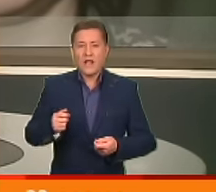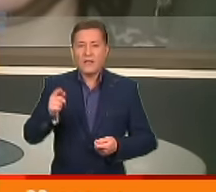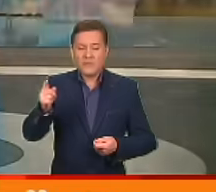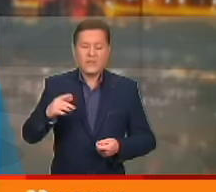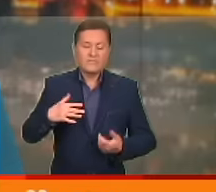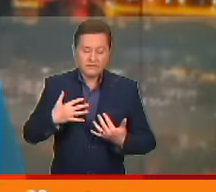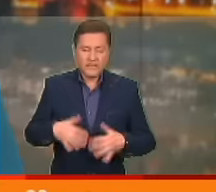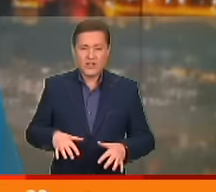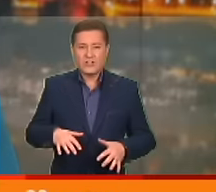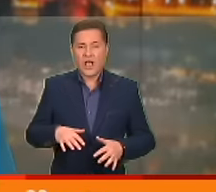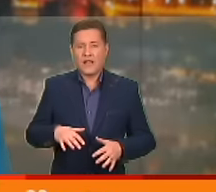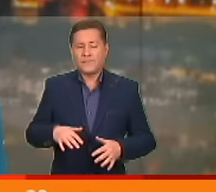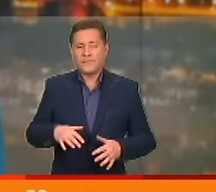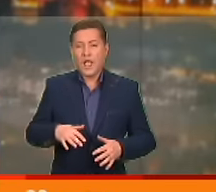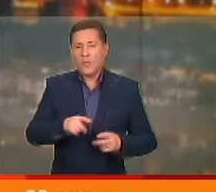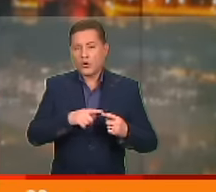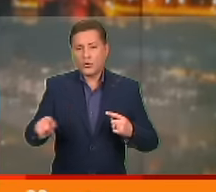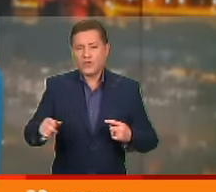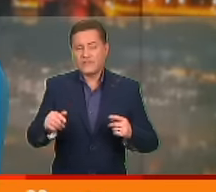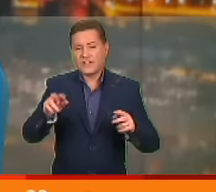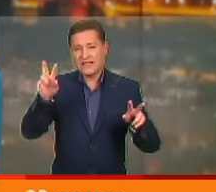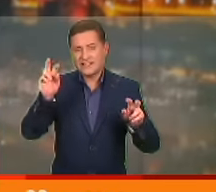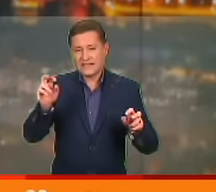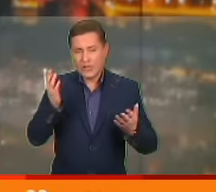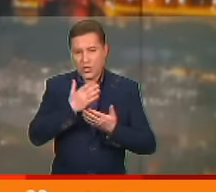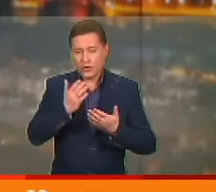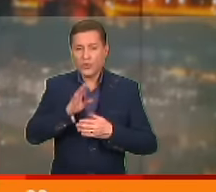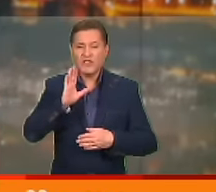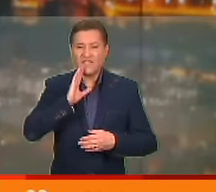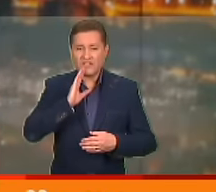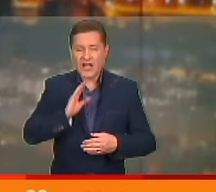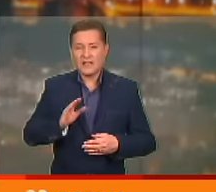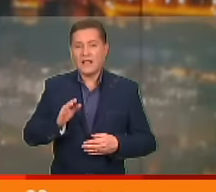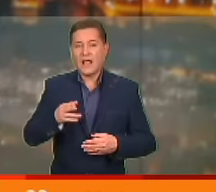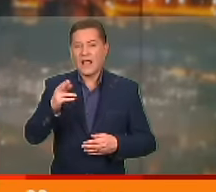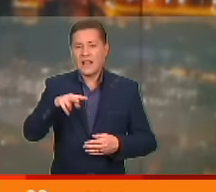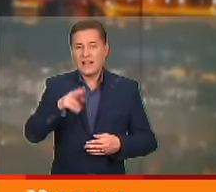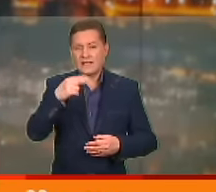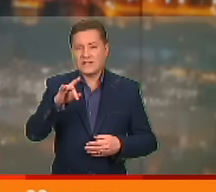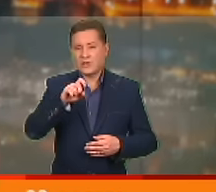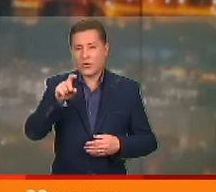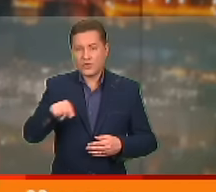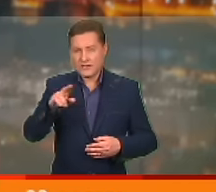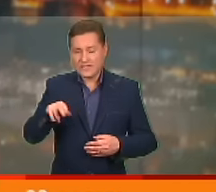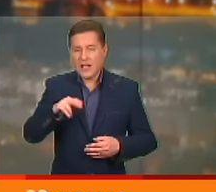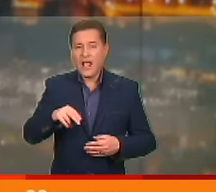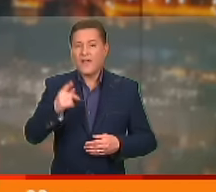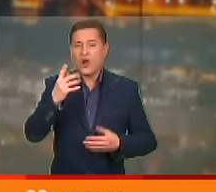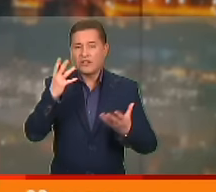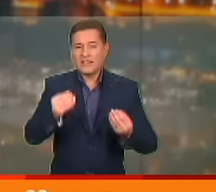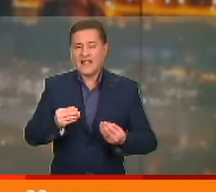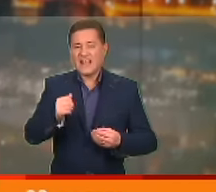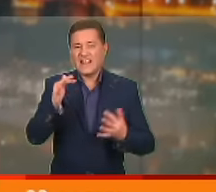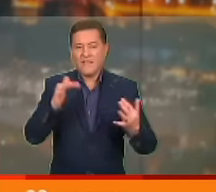втрачати. У продовженні циклу «Дівчата» історія фронтової лікарки Лесі Дрозд. Разом із нею день на війні провела